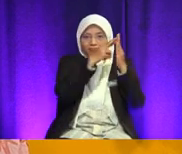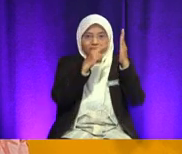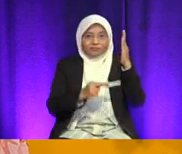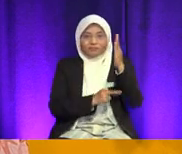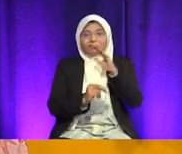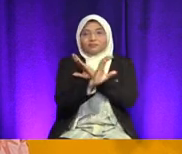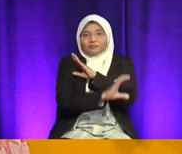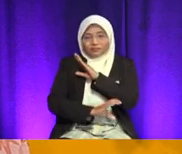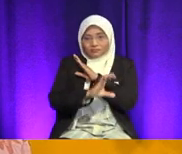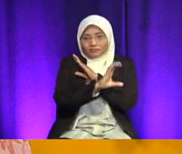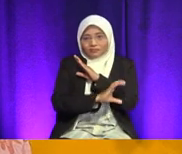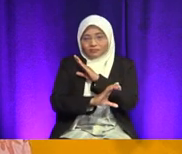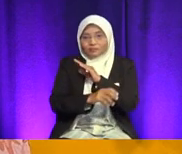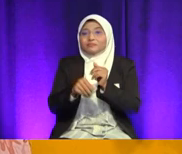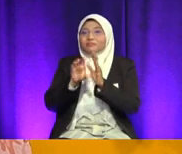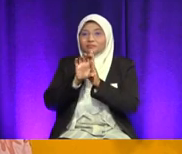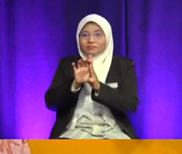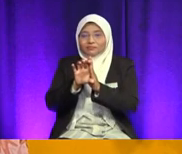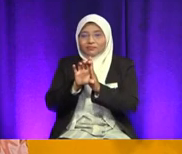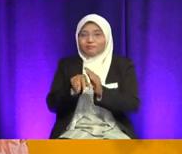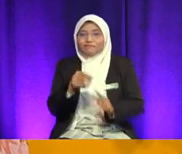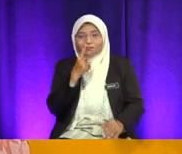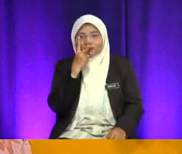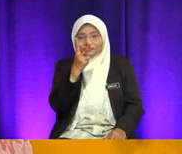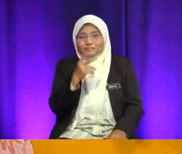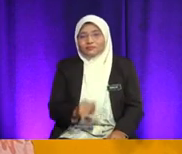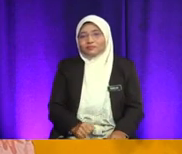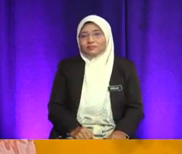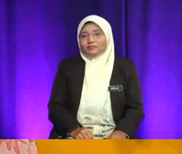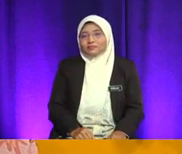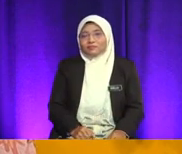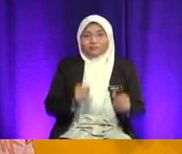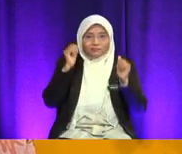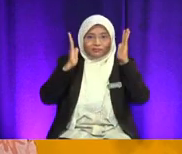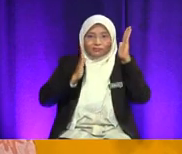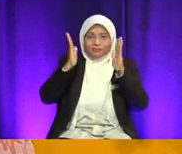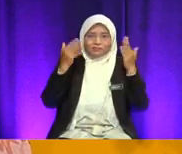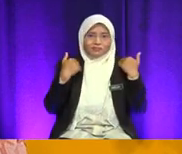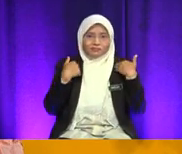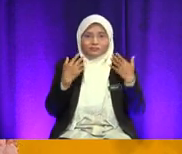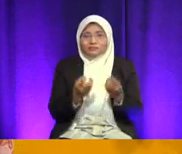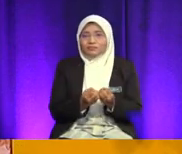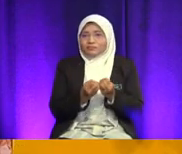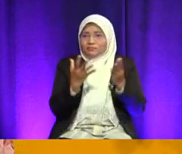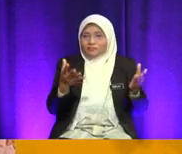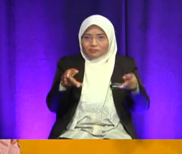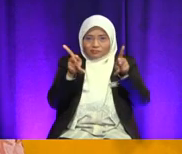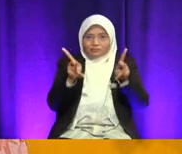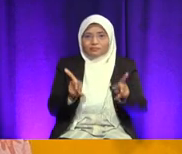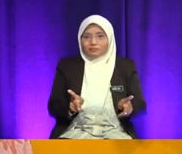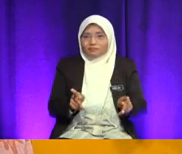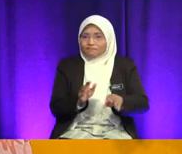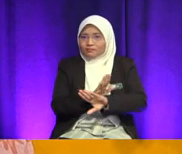yang sama kita lihat contoh yang paling dekat ialah Malaysia rakyat yang berbilang kau tapi boleh